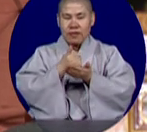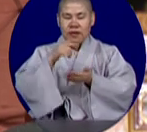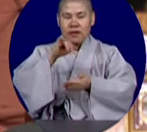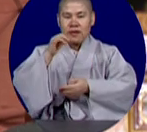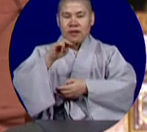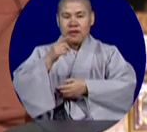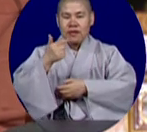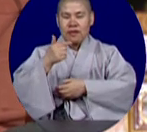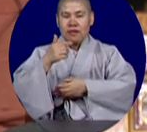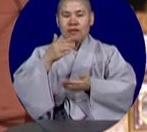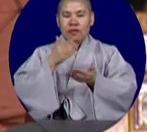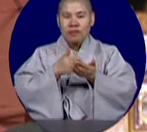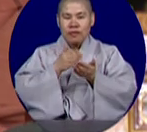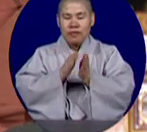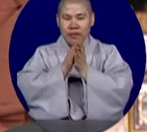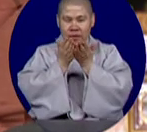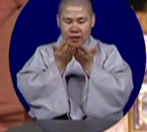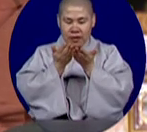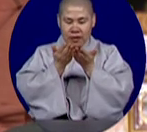대승기신론 해석을 보면